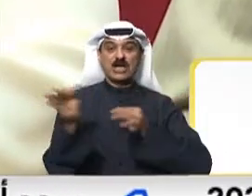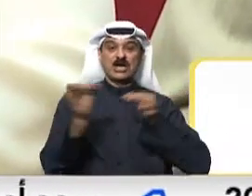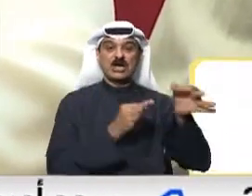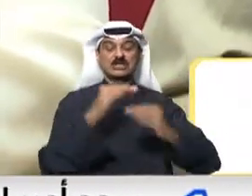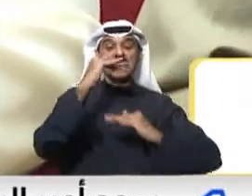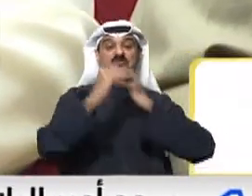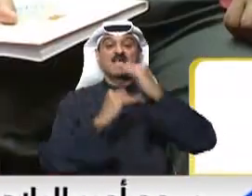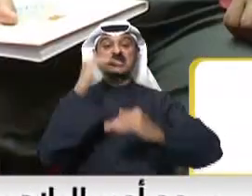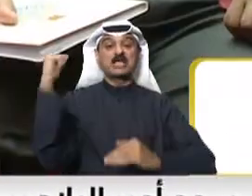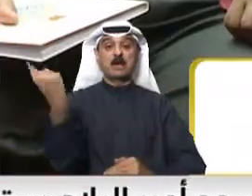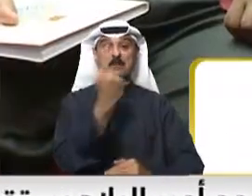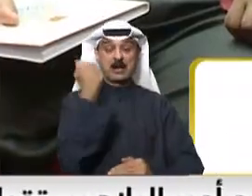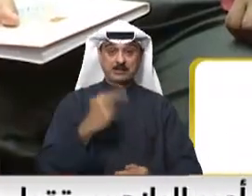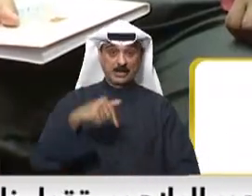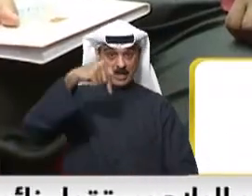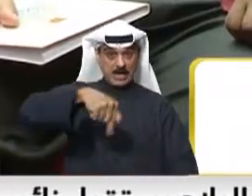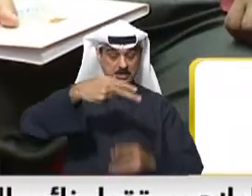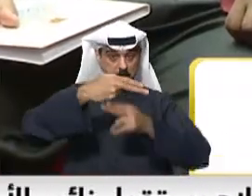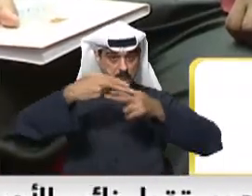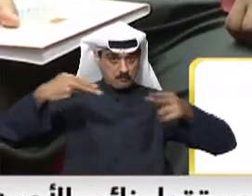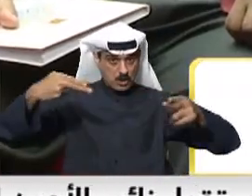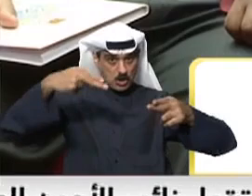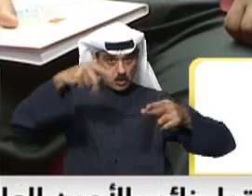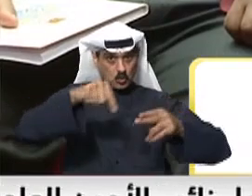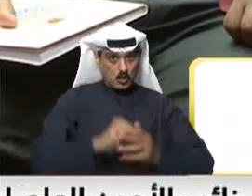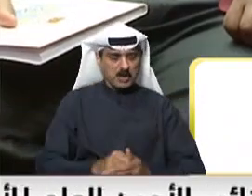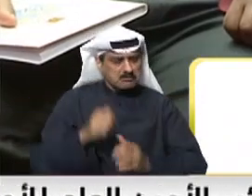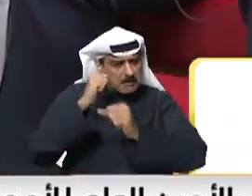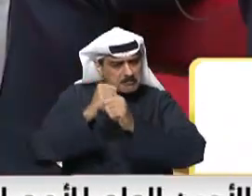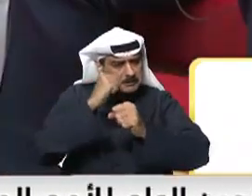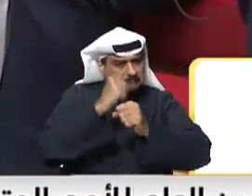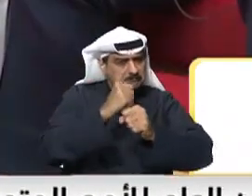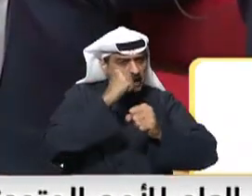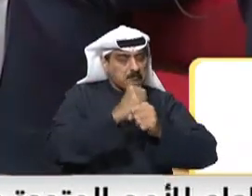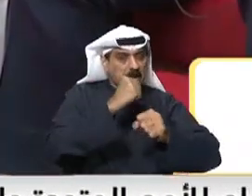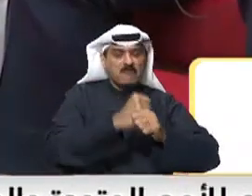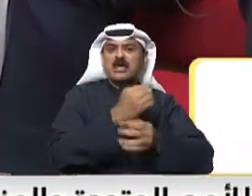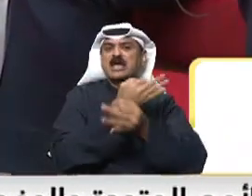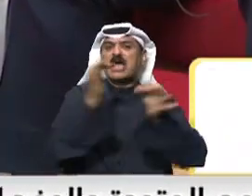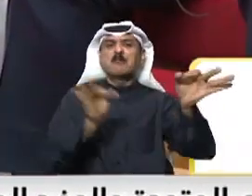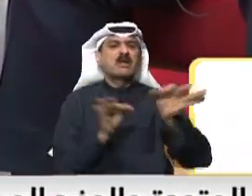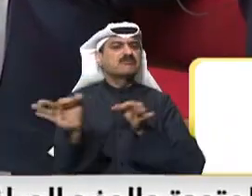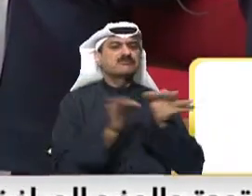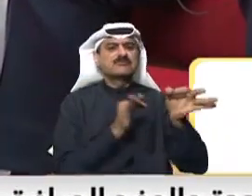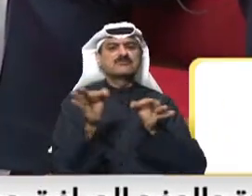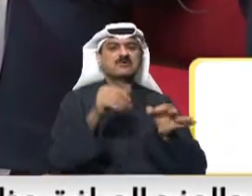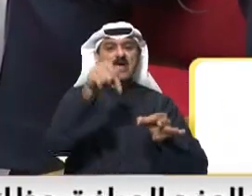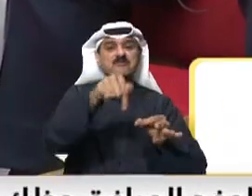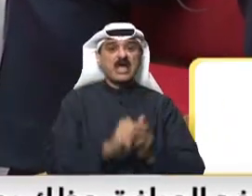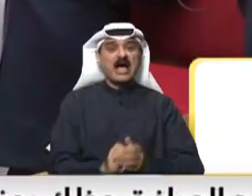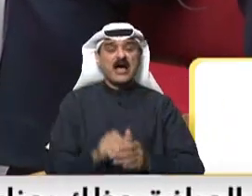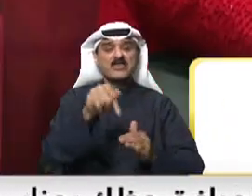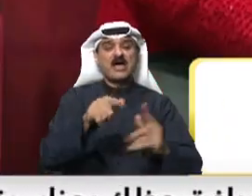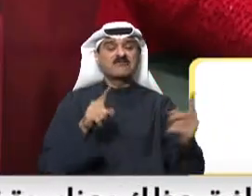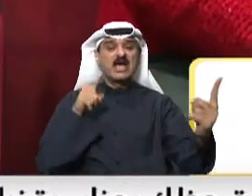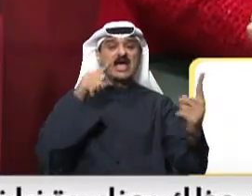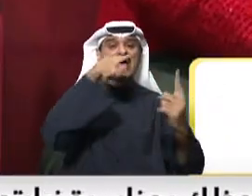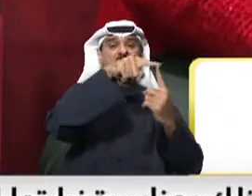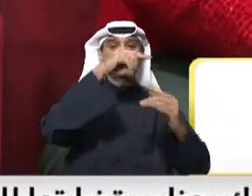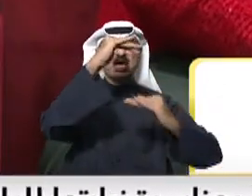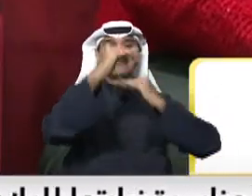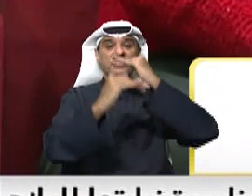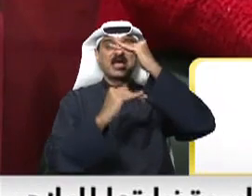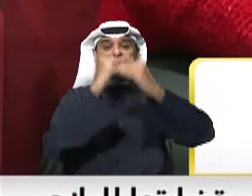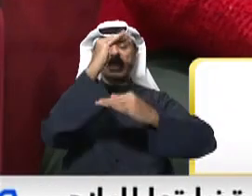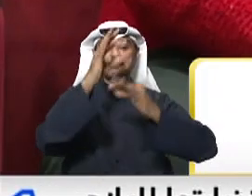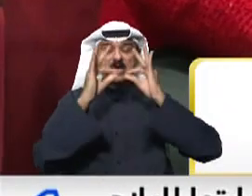خاصة في دولة الكويت، وتوفير كل السبل العلمية والفنية نحو تحقيق الأهداف التنموية